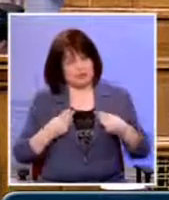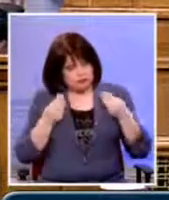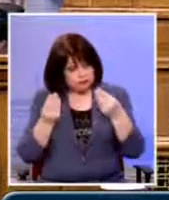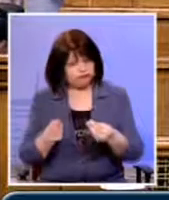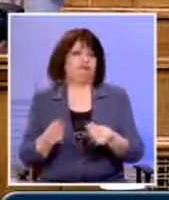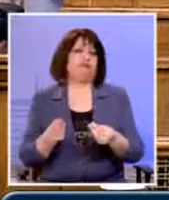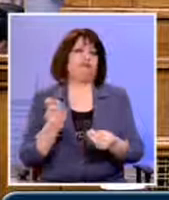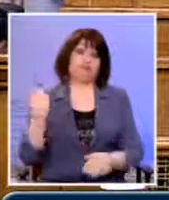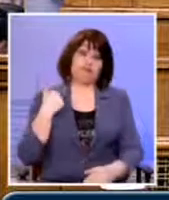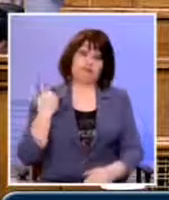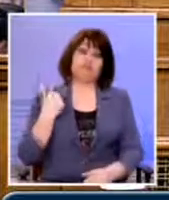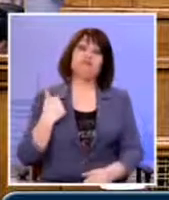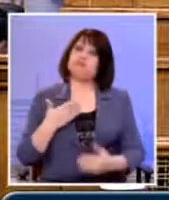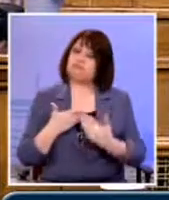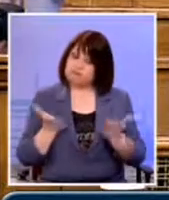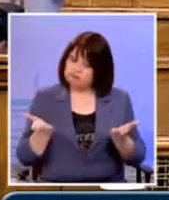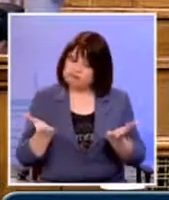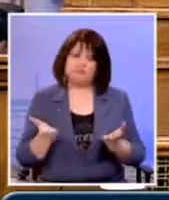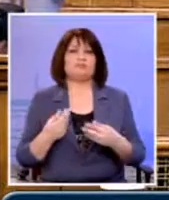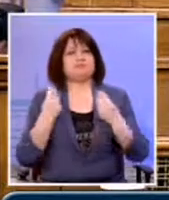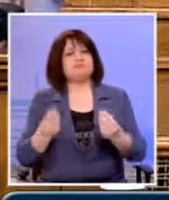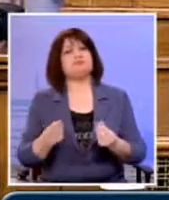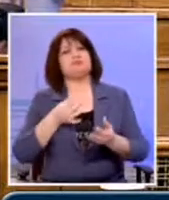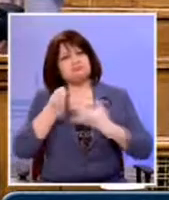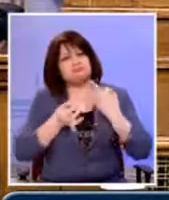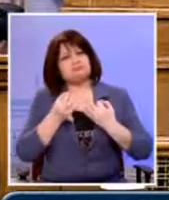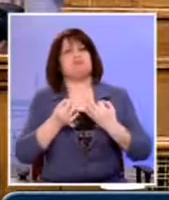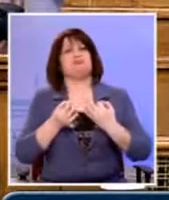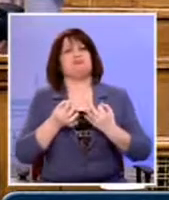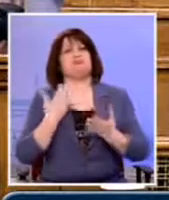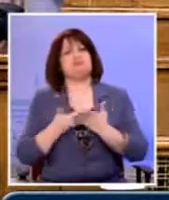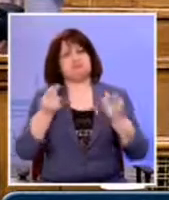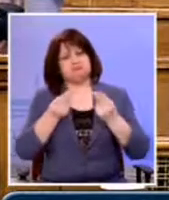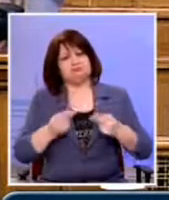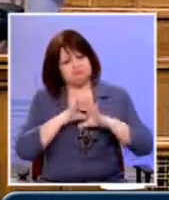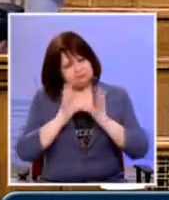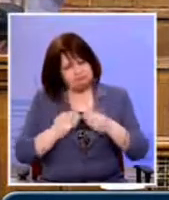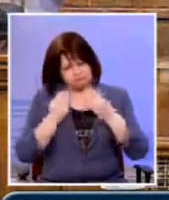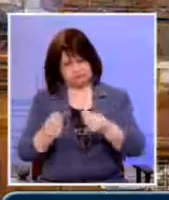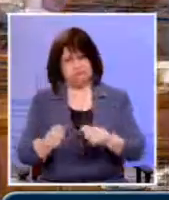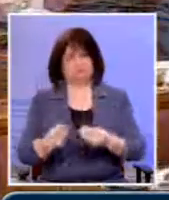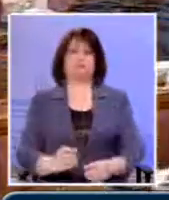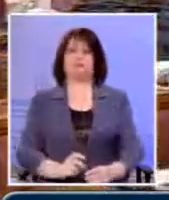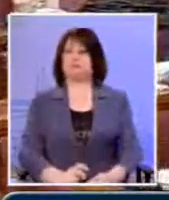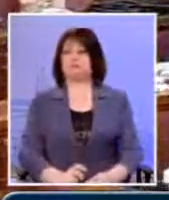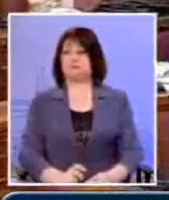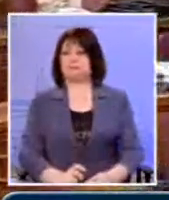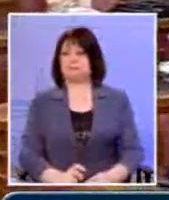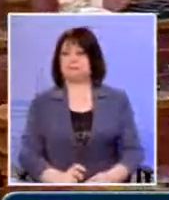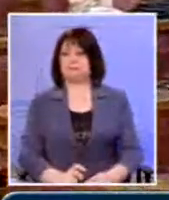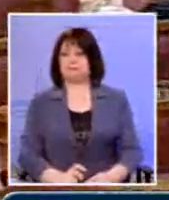Επιτροπής να δώσουν στοιχεία, να δώσουν μαρτυρίες, να δώσουν ό,τι έχουν στη διάθεσή τους.